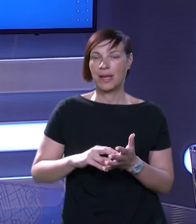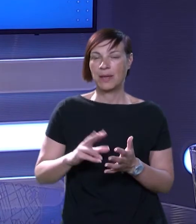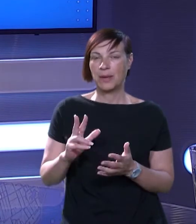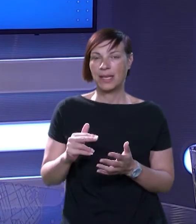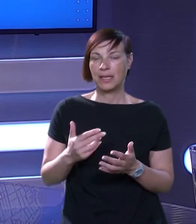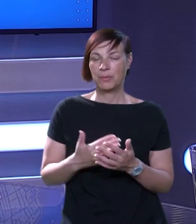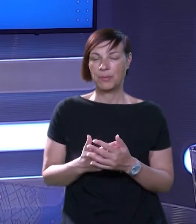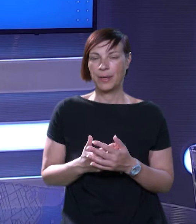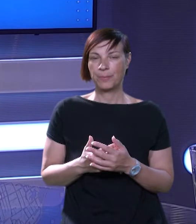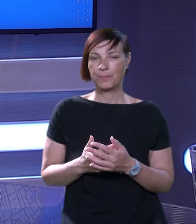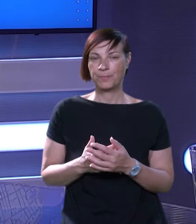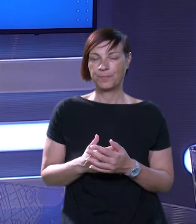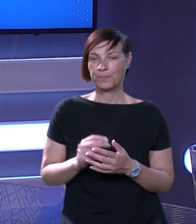ima.